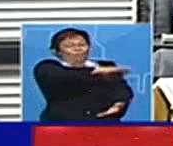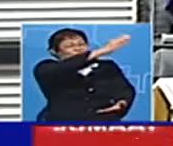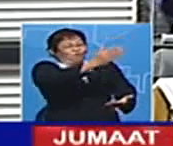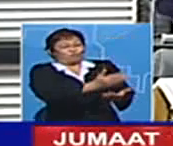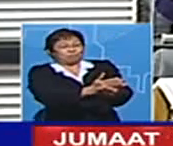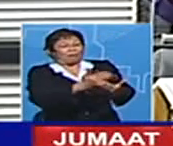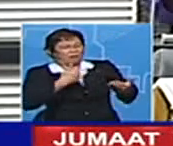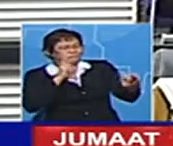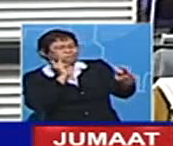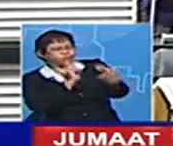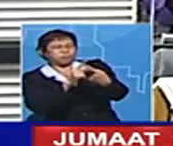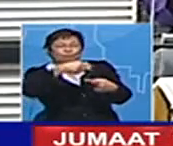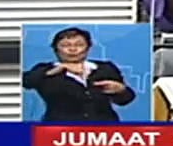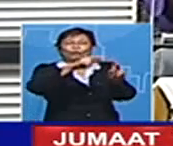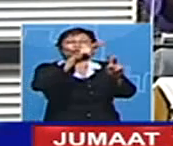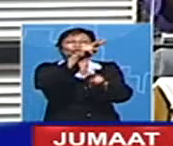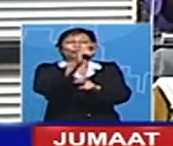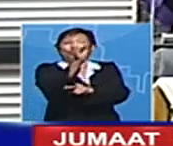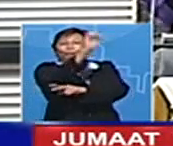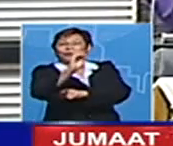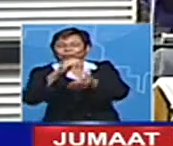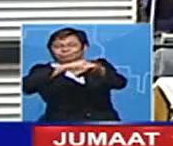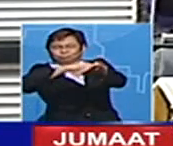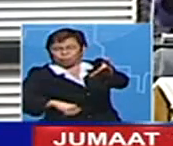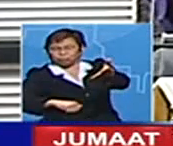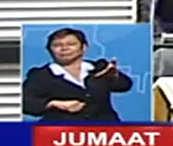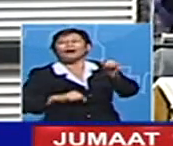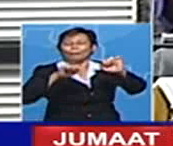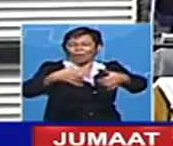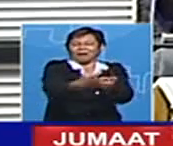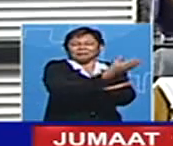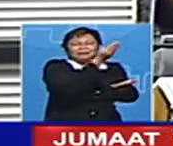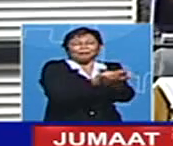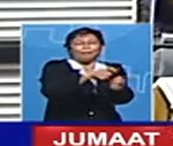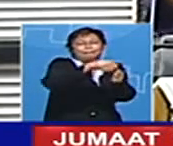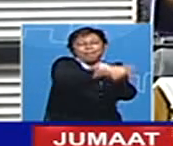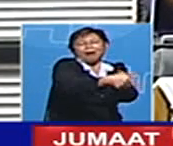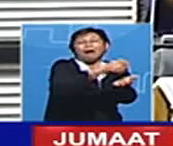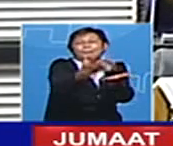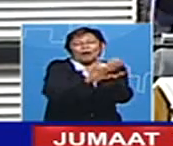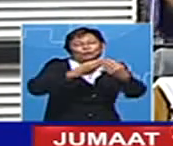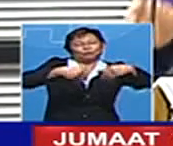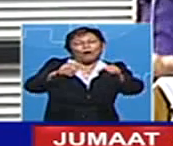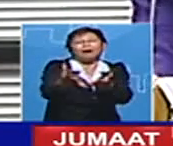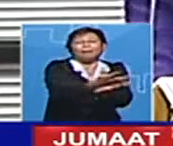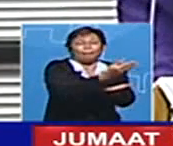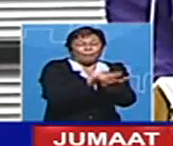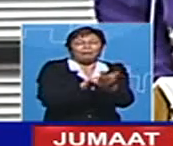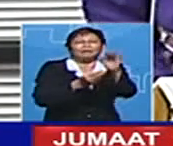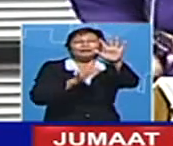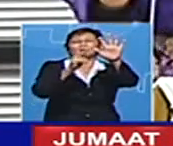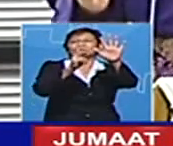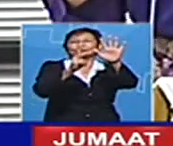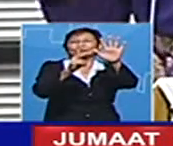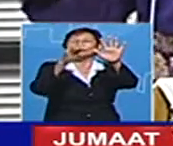pemutuan 20% pemotongan beliau Layak mendapat bayaran hasil jualan sebanyak